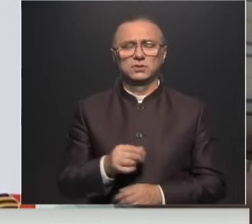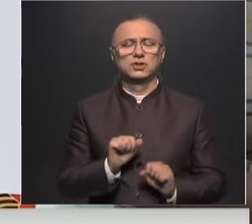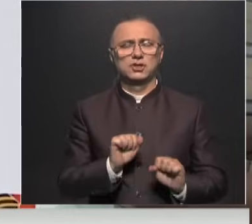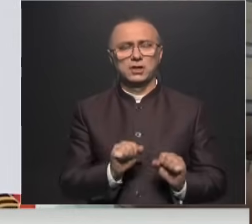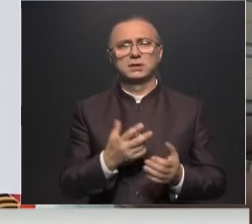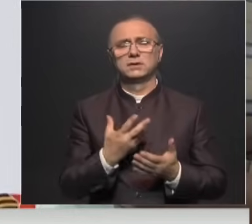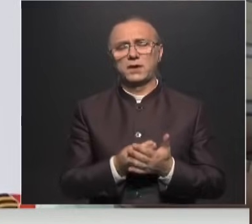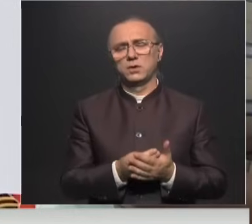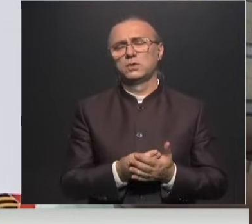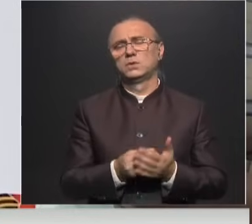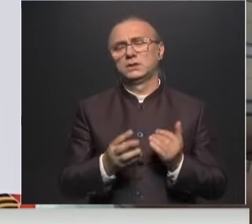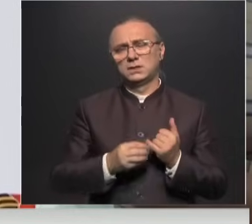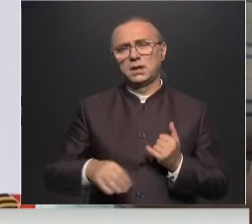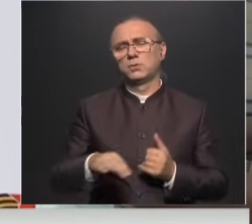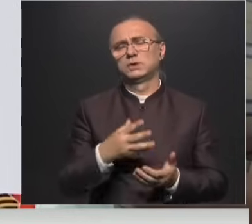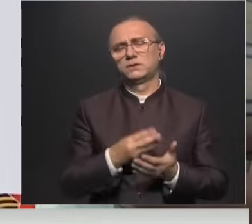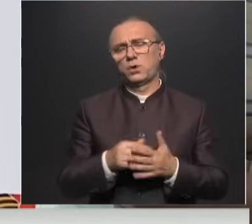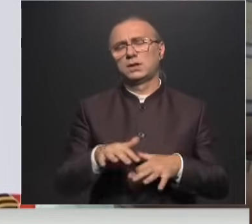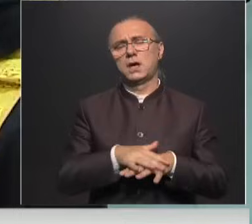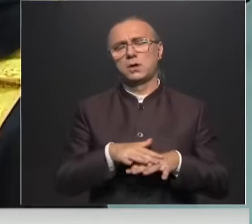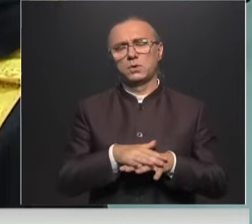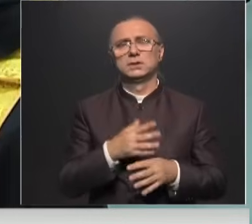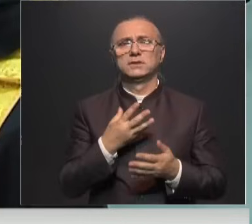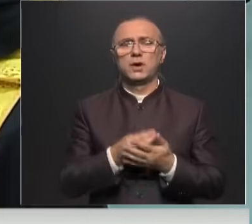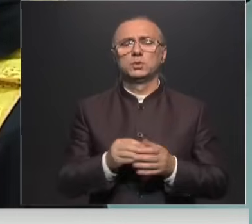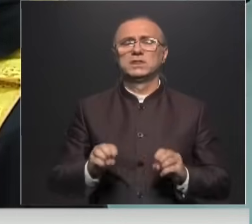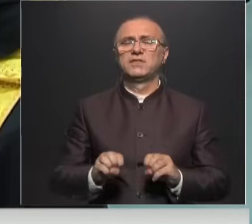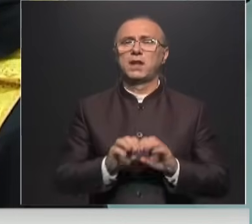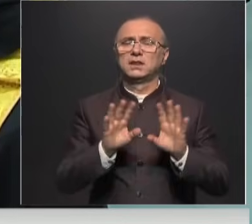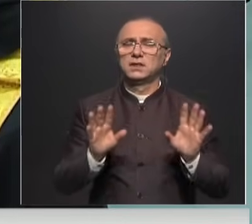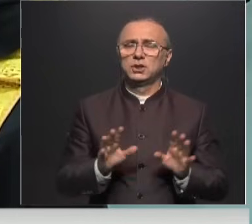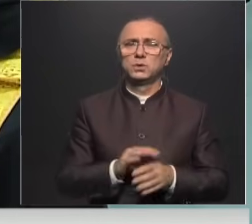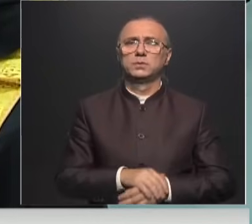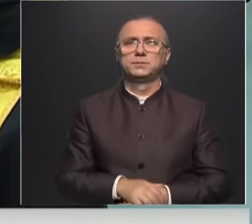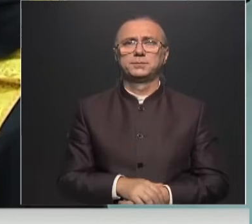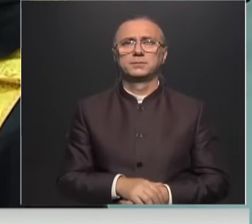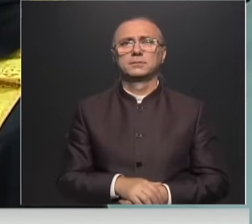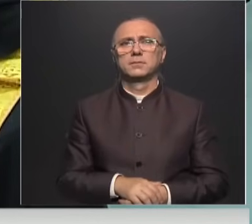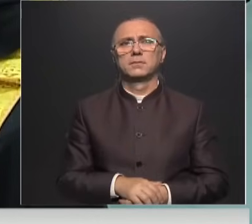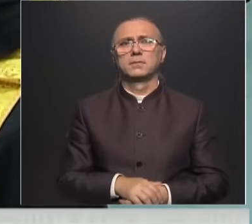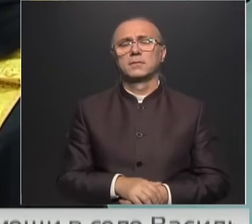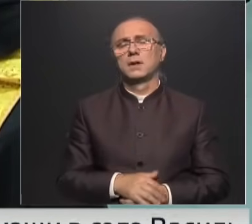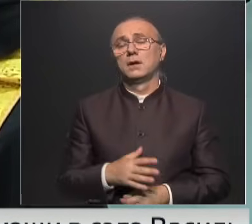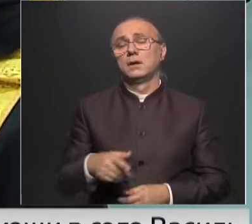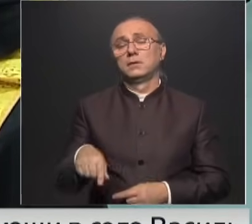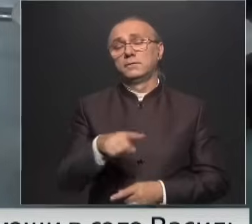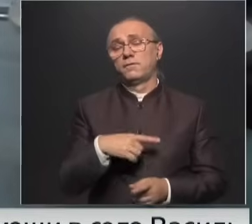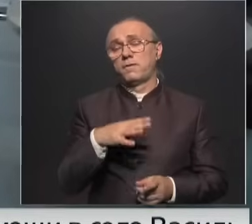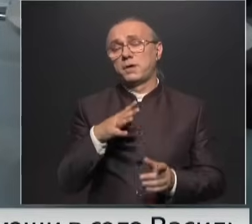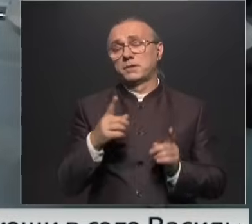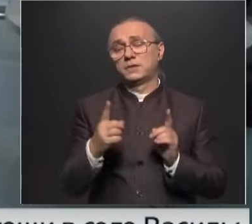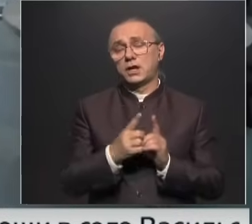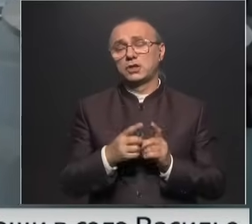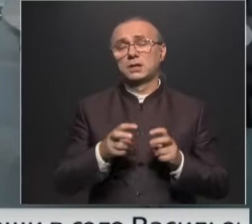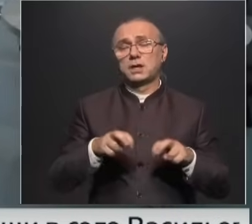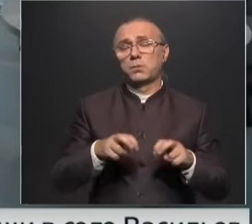отечество, и свою землю, и свой народ, и свои святыни. В ходе встречи был определен довольно большой план совместной работы. А